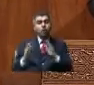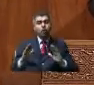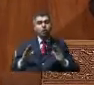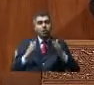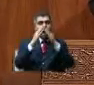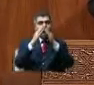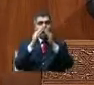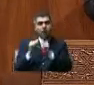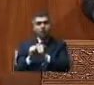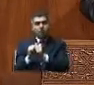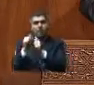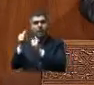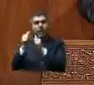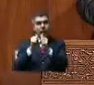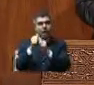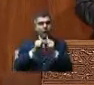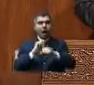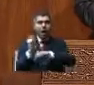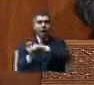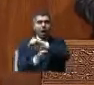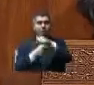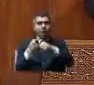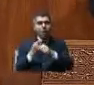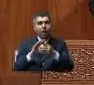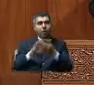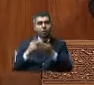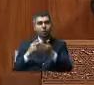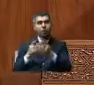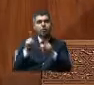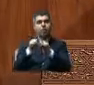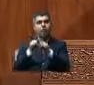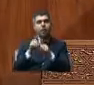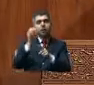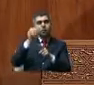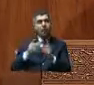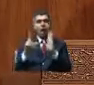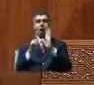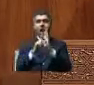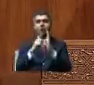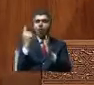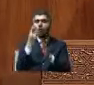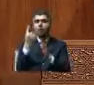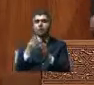في الريف وساكن في الدوار وساكن في الباديه حتى هو عنده قيمه وكتحرك